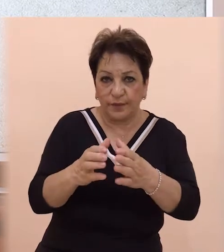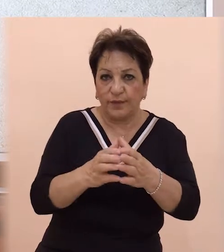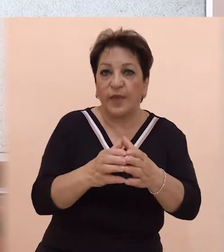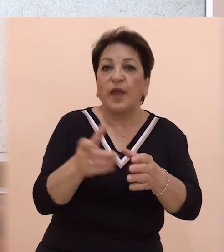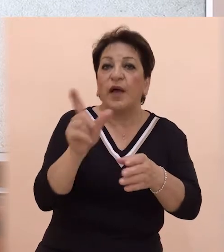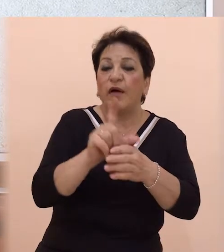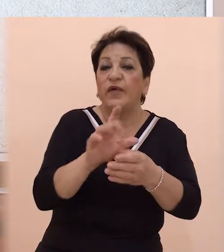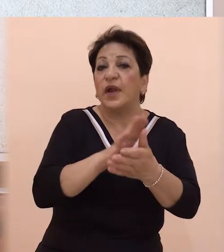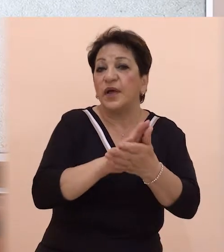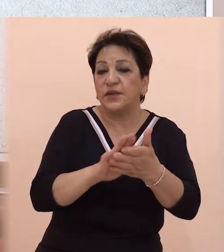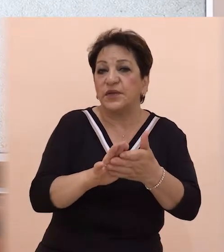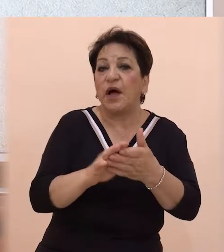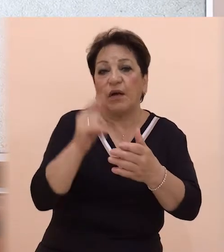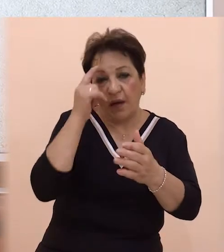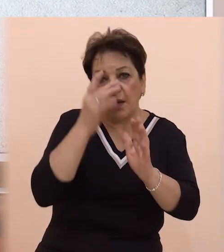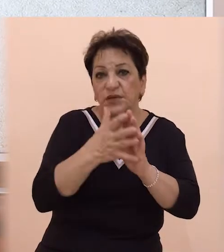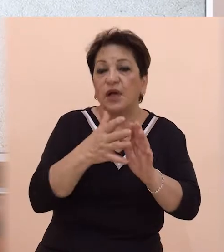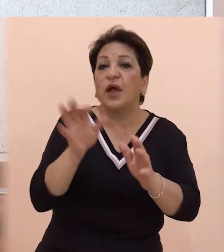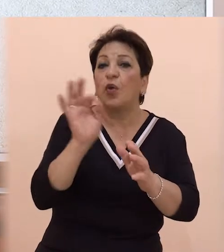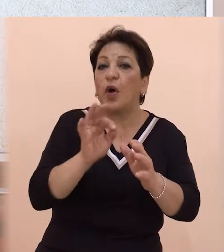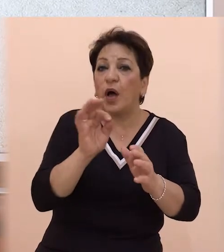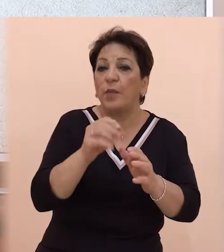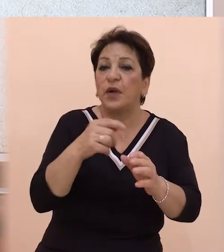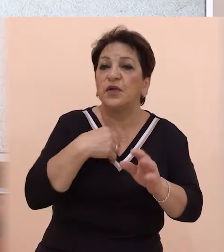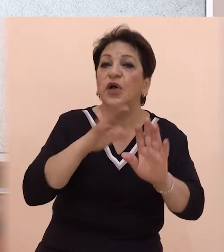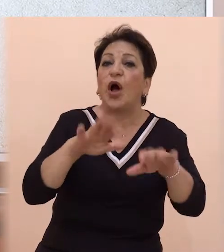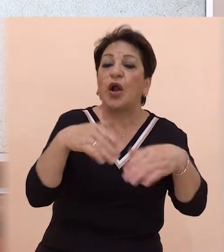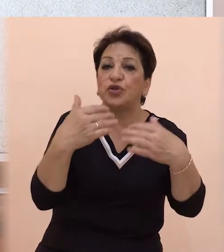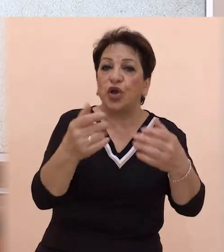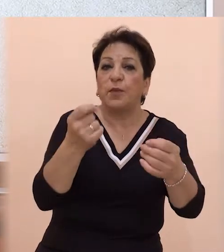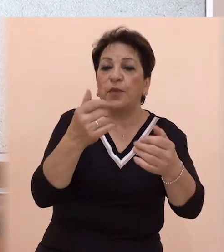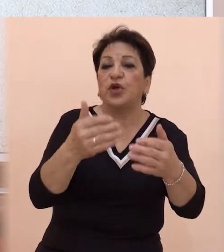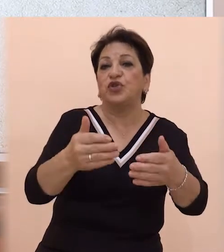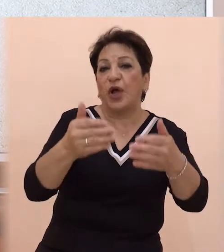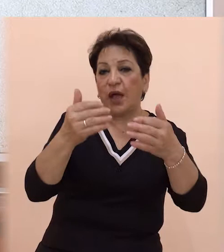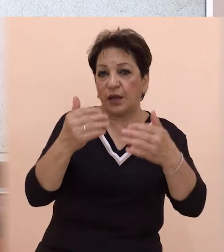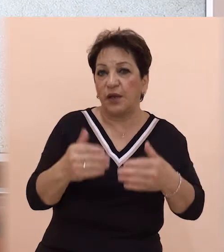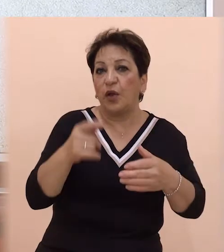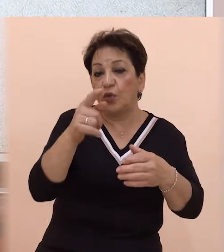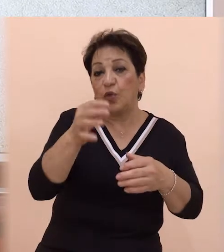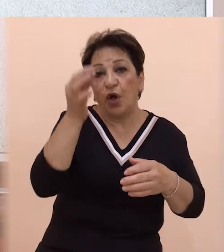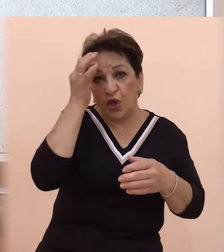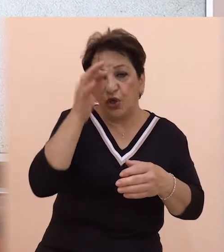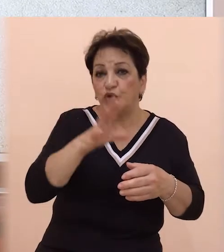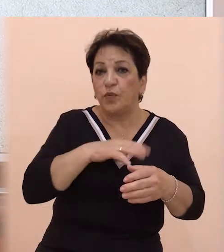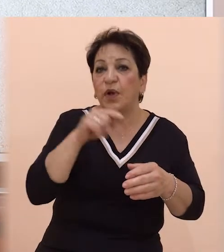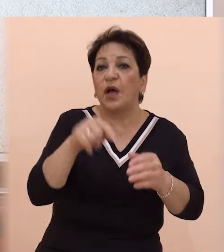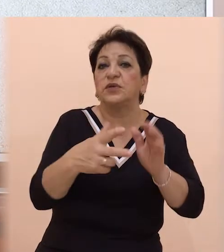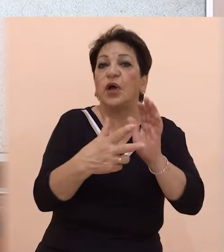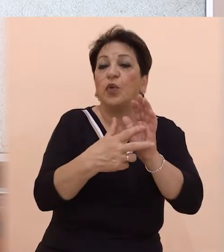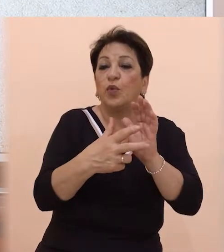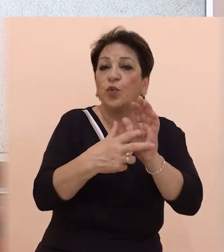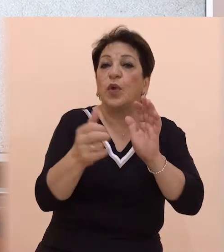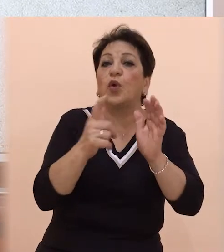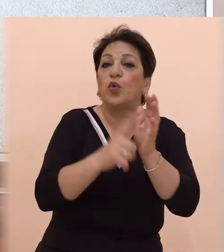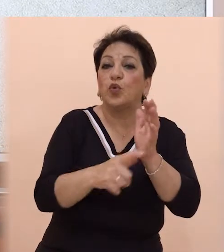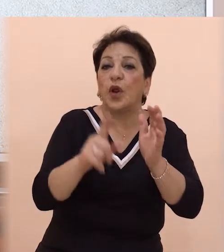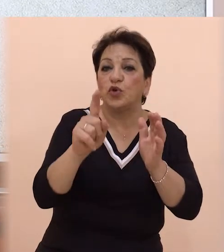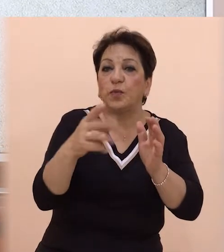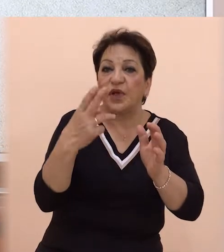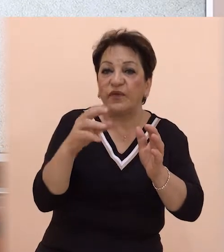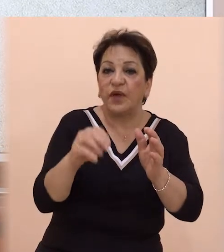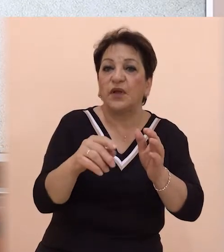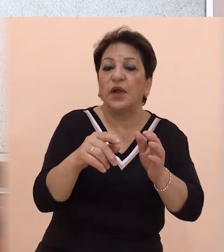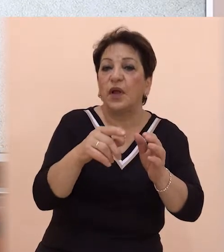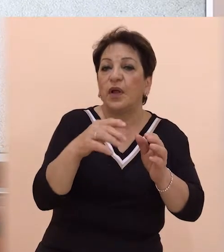հստակ պատկերացում կազմելու համար առաջարկում է մի փոքր հետ գնանք։ Դուք հիշում եք, որ 1771 թվականին վրանց